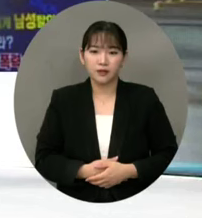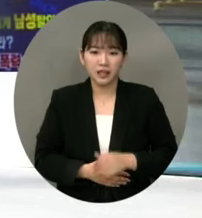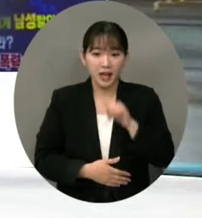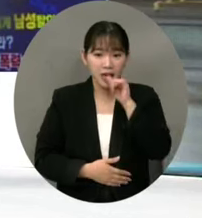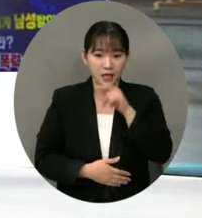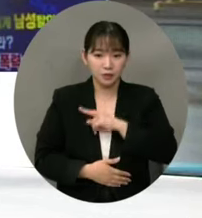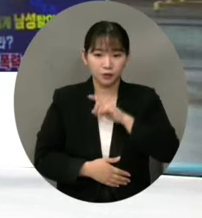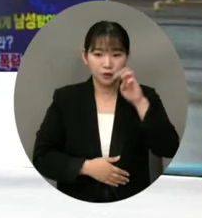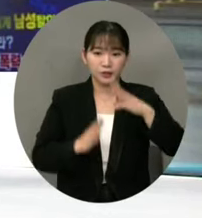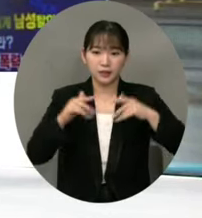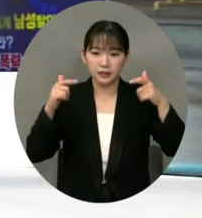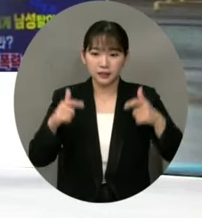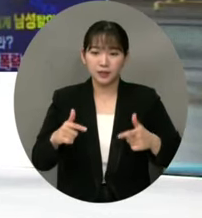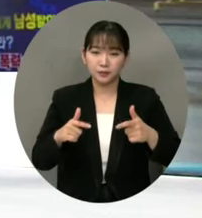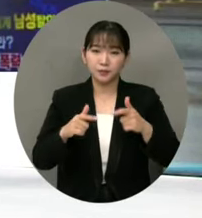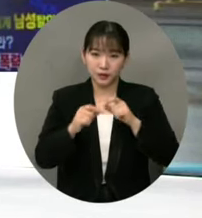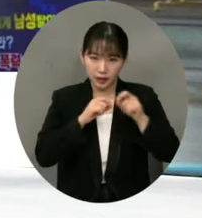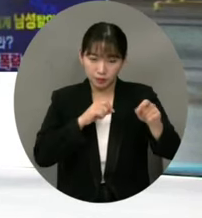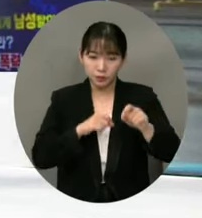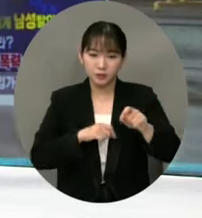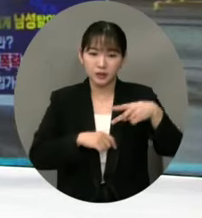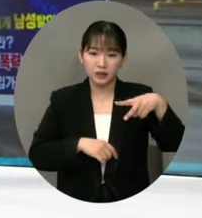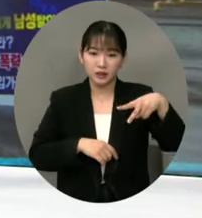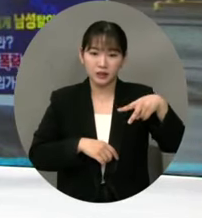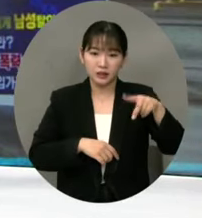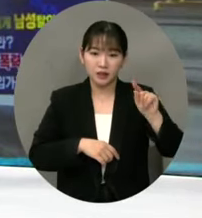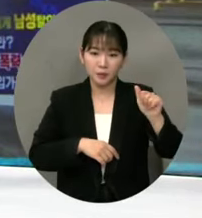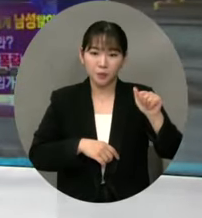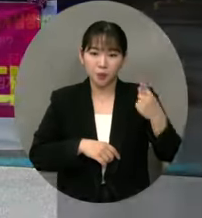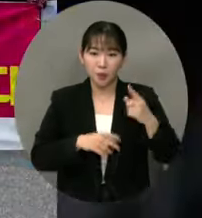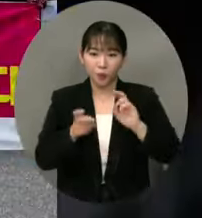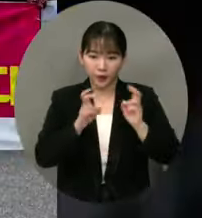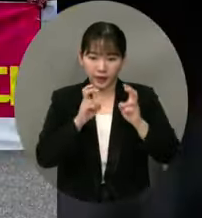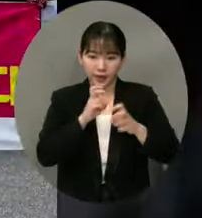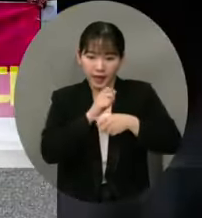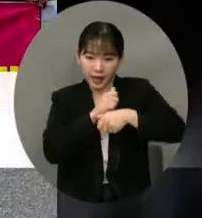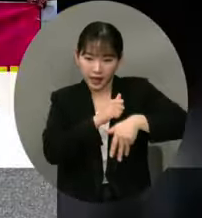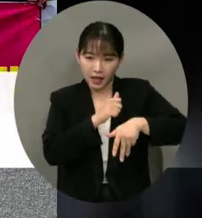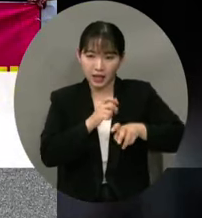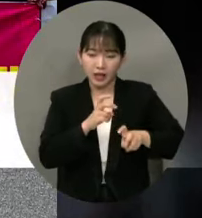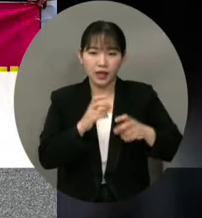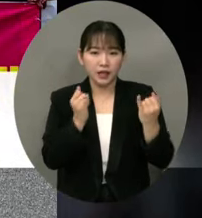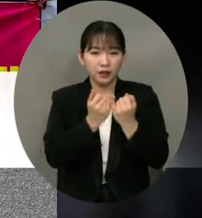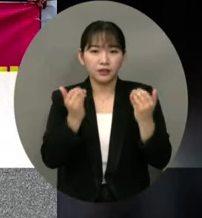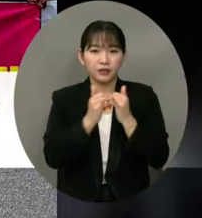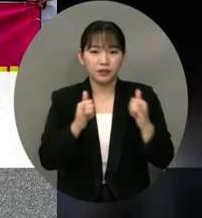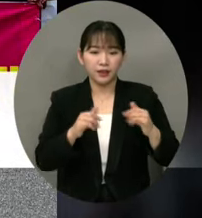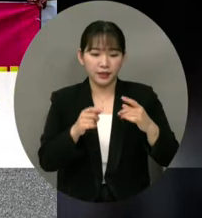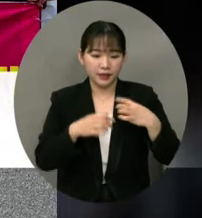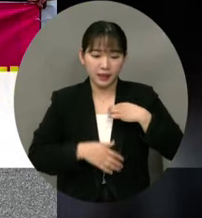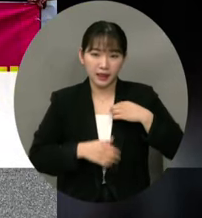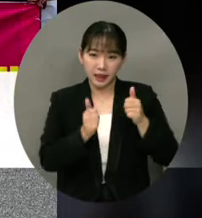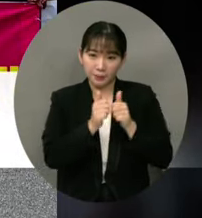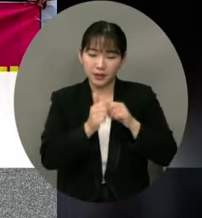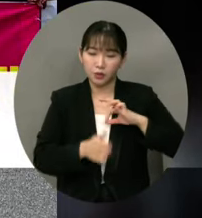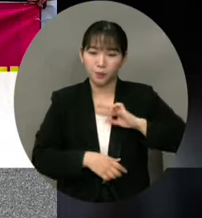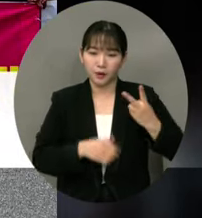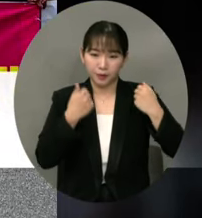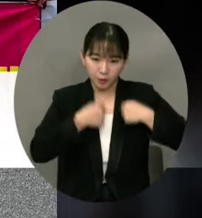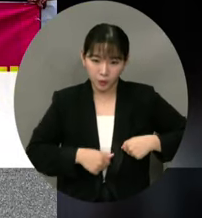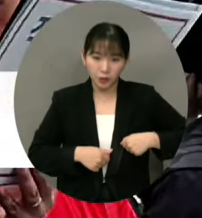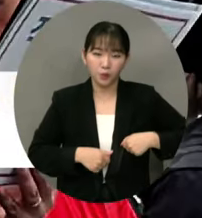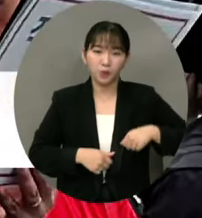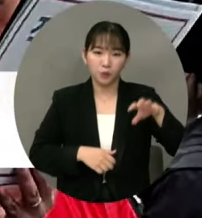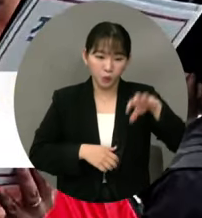금속노조 광주전남지부는 상호중공업의 모 하청업체가 여성 직원을 남성 탈의실에 대기시키는 등 부당징계했다며